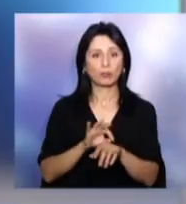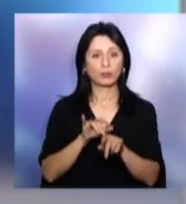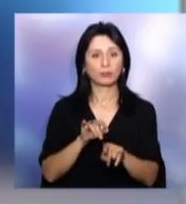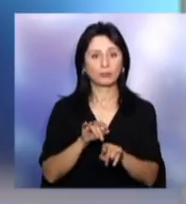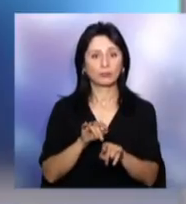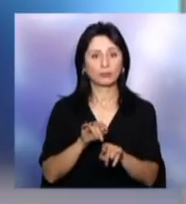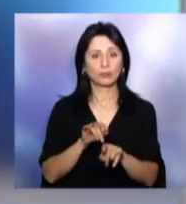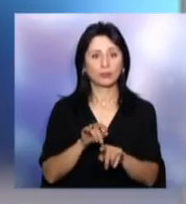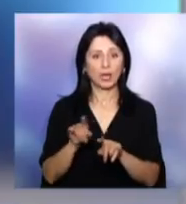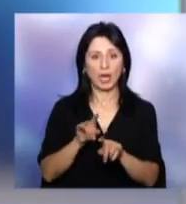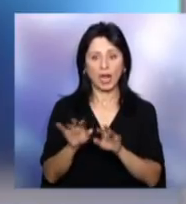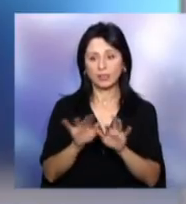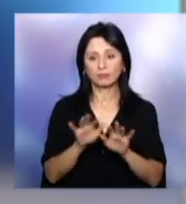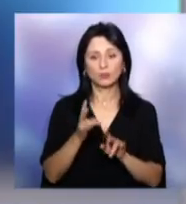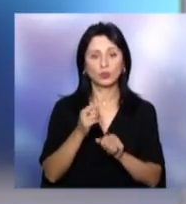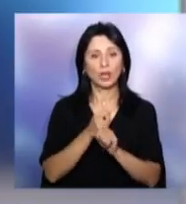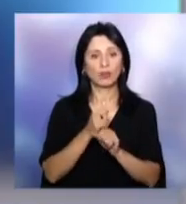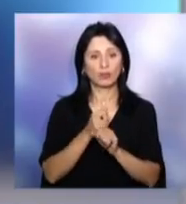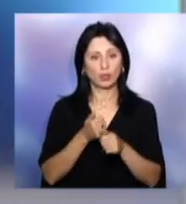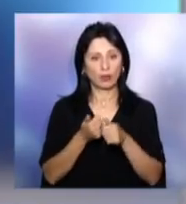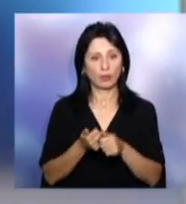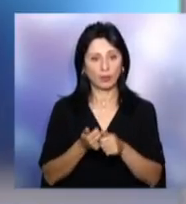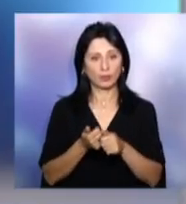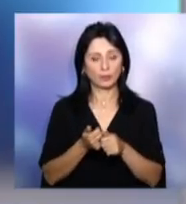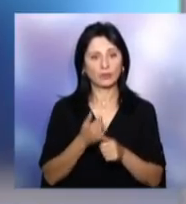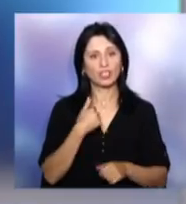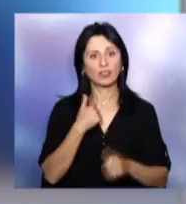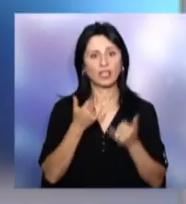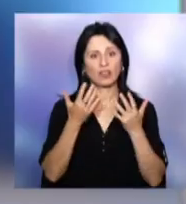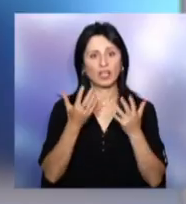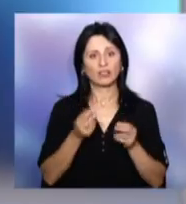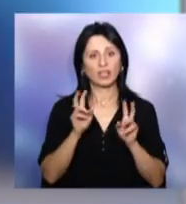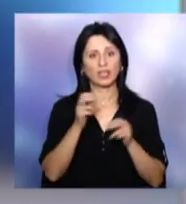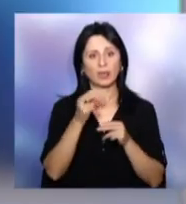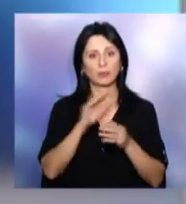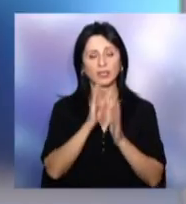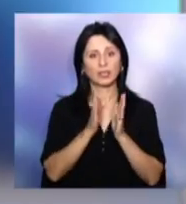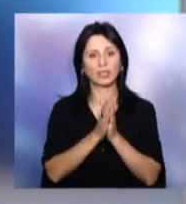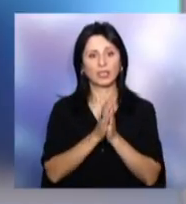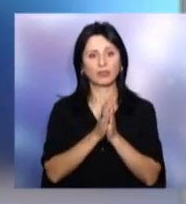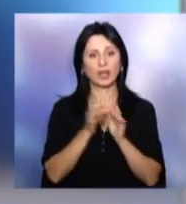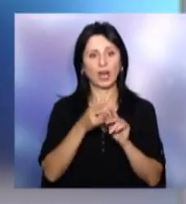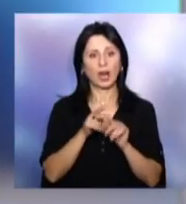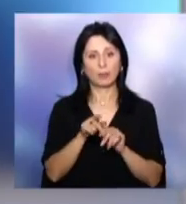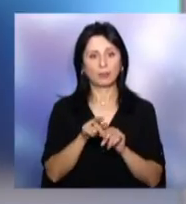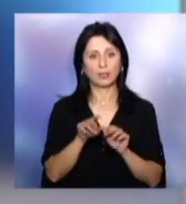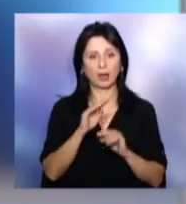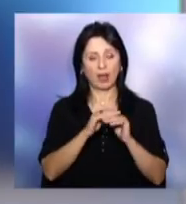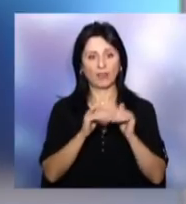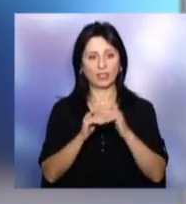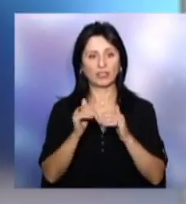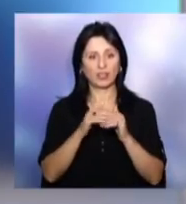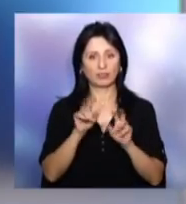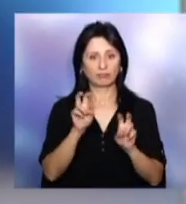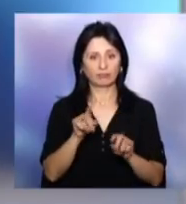დაავადება აქვს, მანიპულაციების ჩატარების დროს დავეხმაროთ. ჩვენ დღევანდელი თემა მთლიანად სწორედ ამ ნიშნით ავაწყვეთ